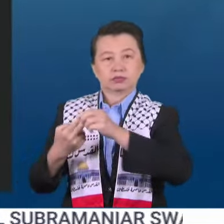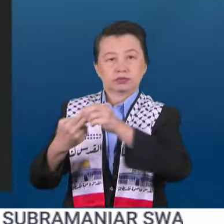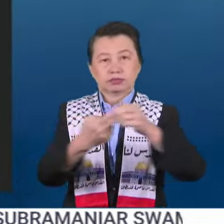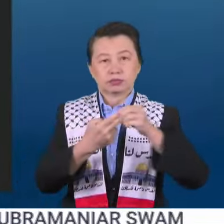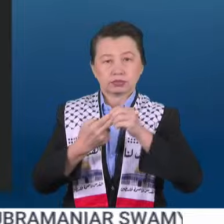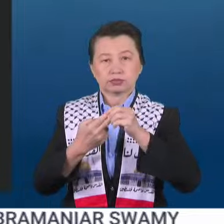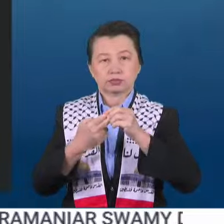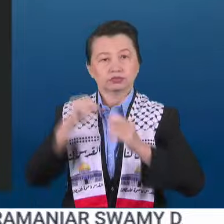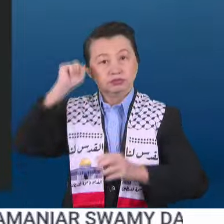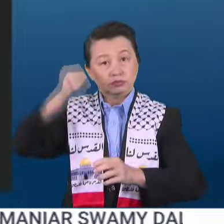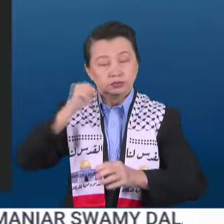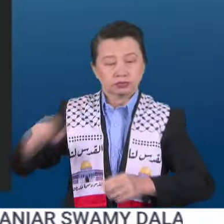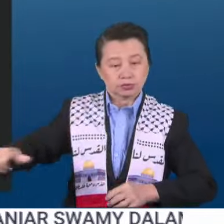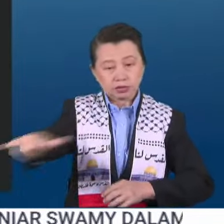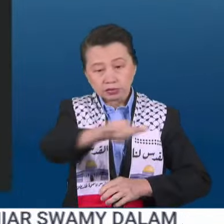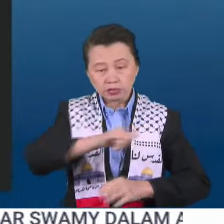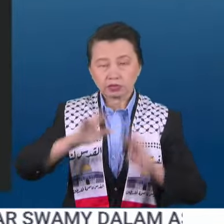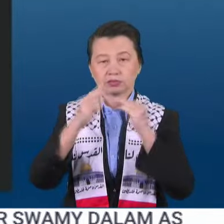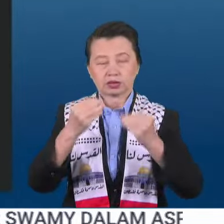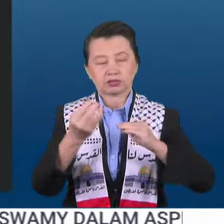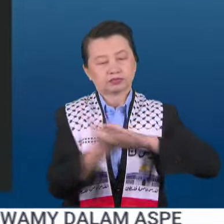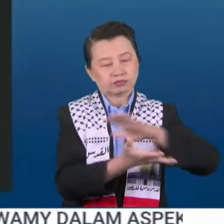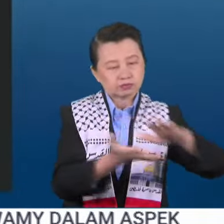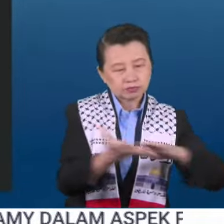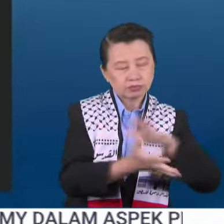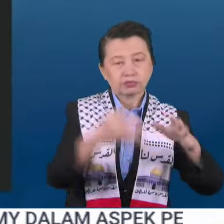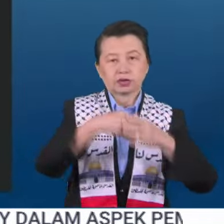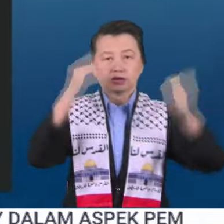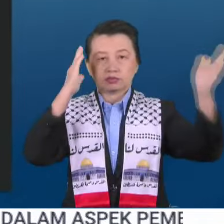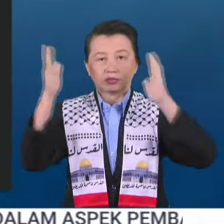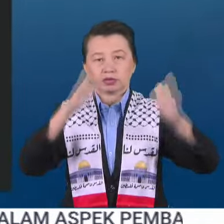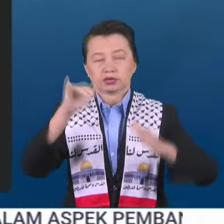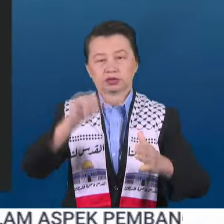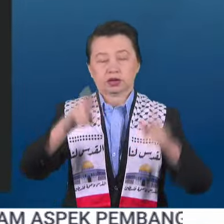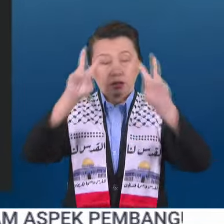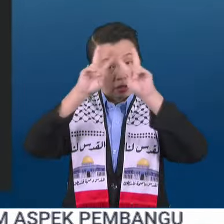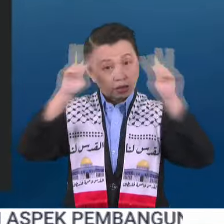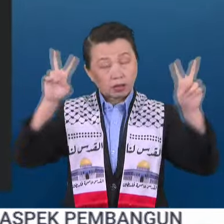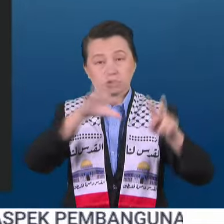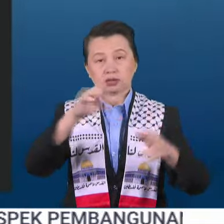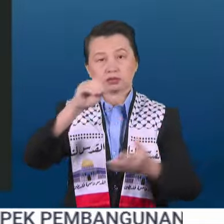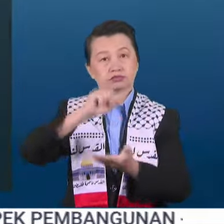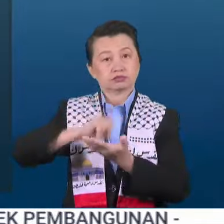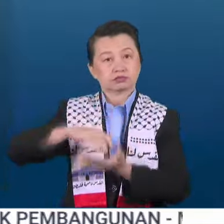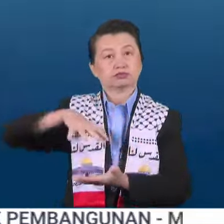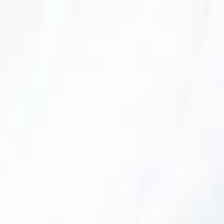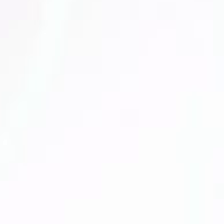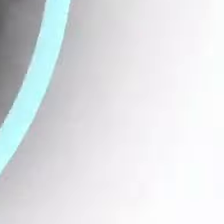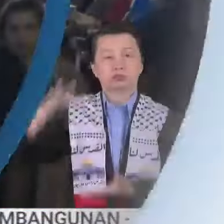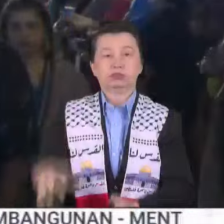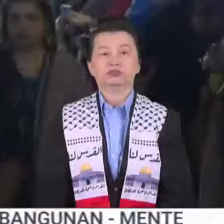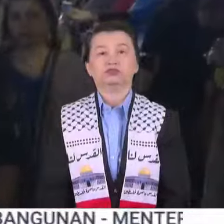dan persaudaraan sesama masyarakat majmuk dalam negara yang aman dan makmur.